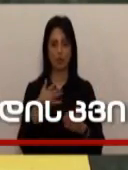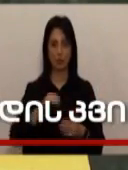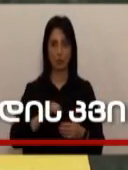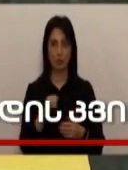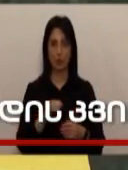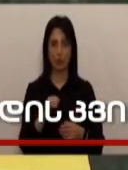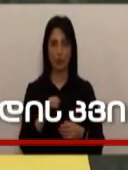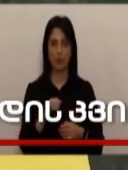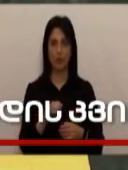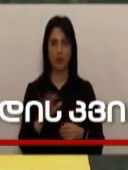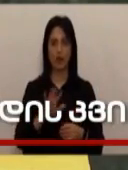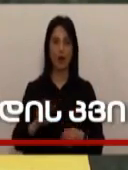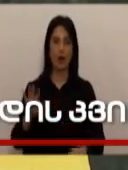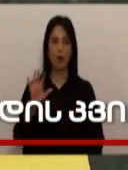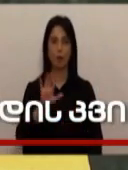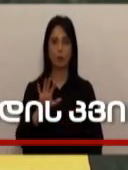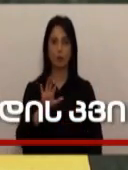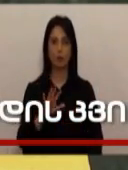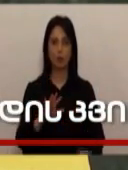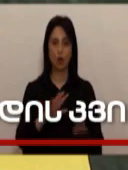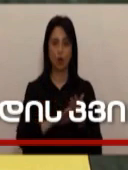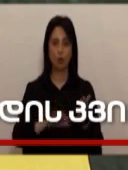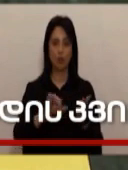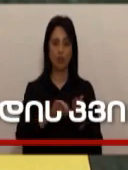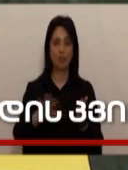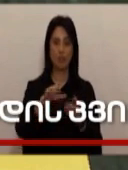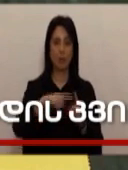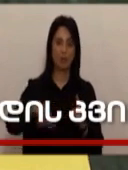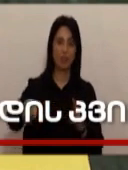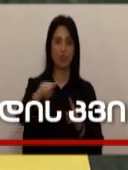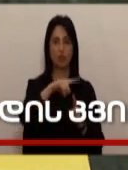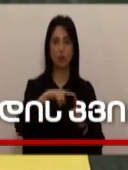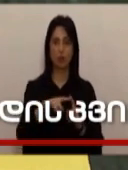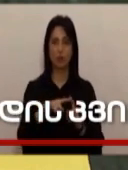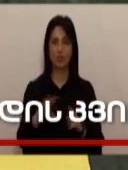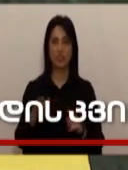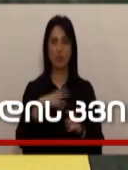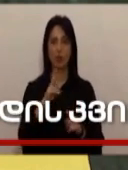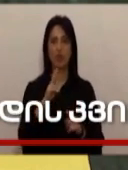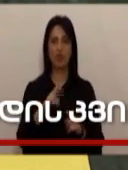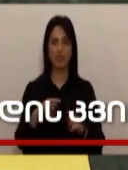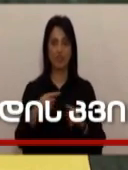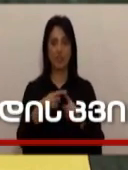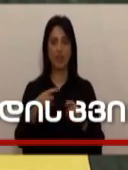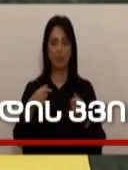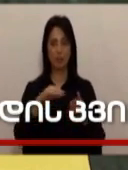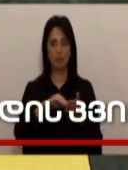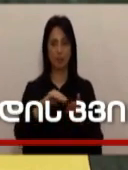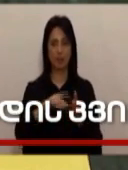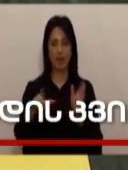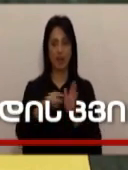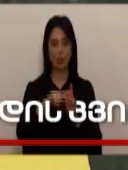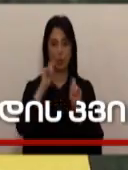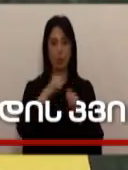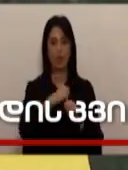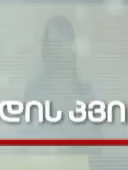megobrebo. Gaeros 96 kveqanas shoris iqo vints tana sponsoroba gauzia agresia